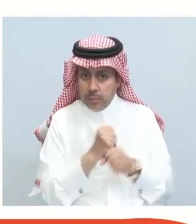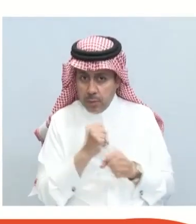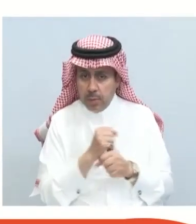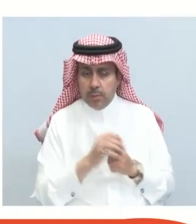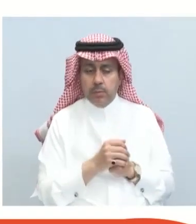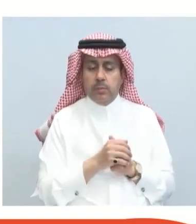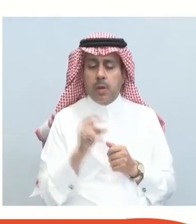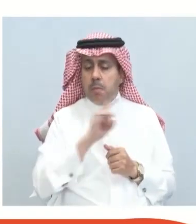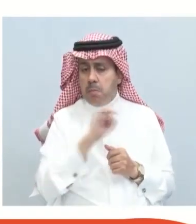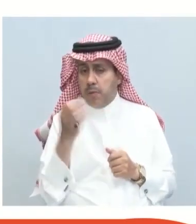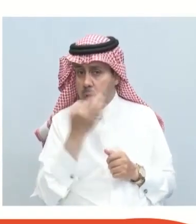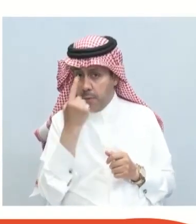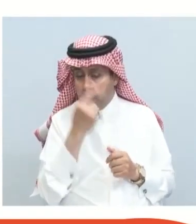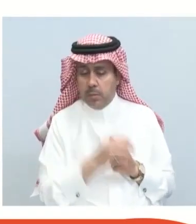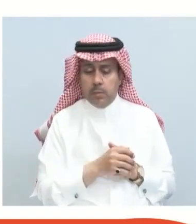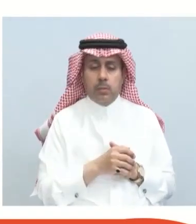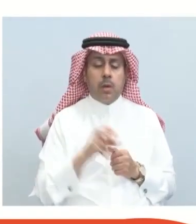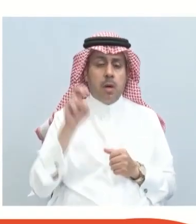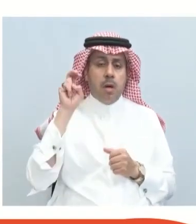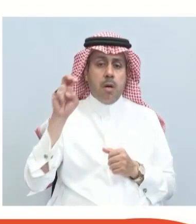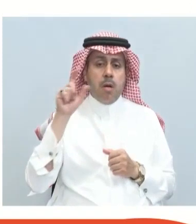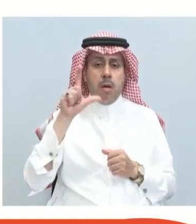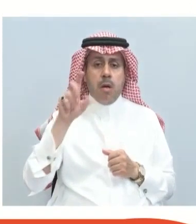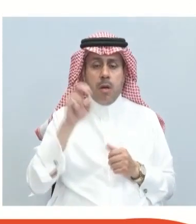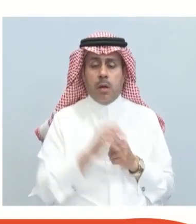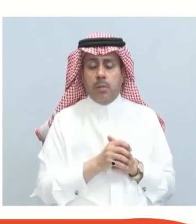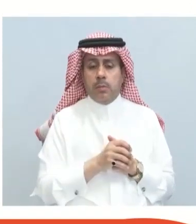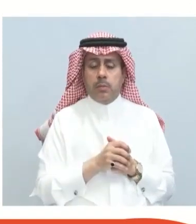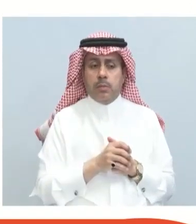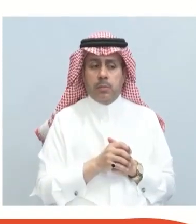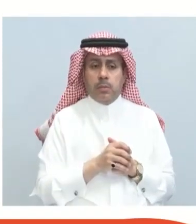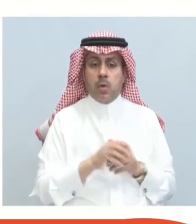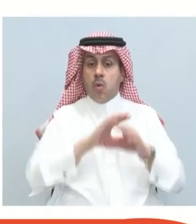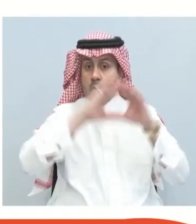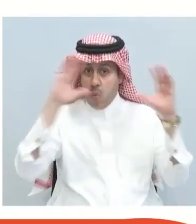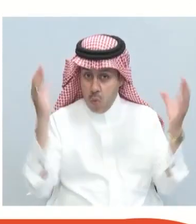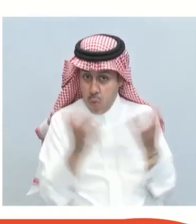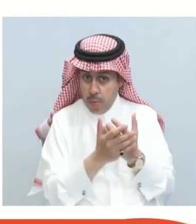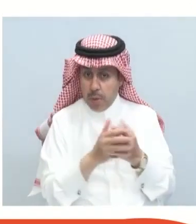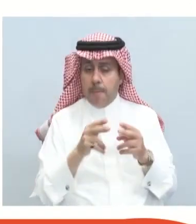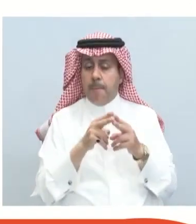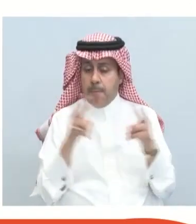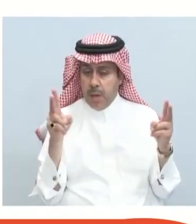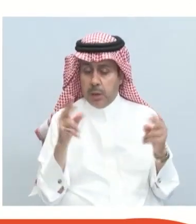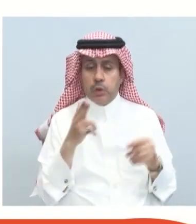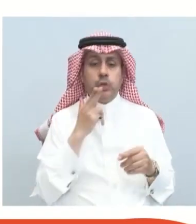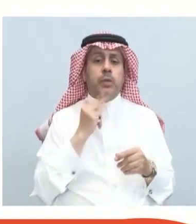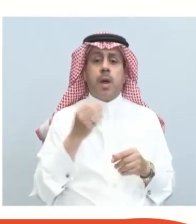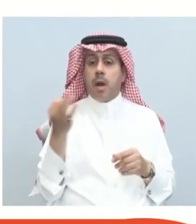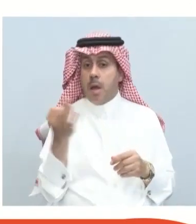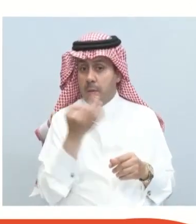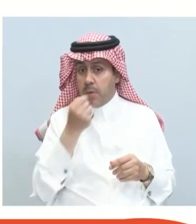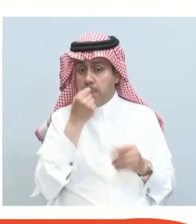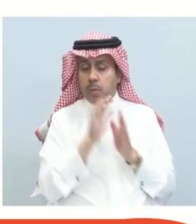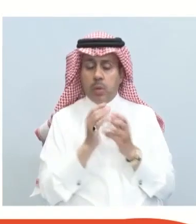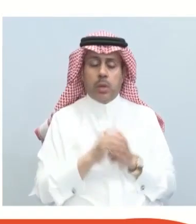ولا تجد فيه لفظا قلقا مضطربا او نابيا في موضعه وذلك كله من بيان الجمال الفاظ القران